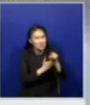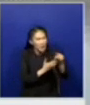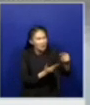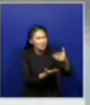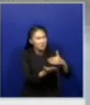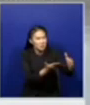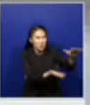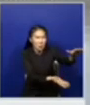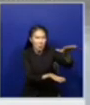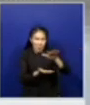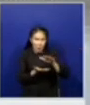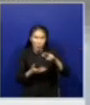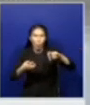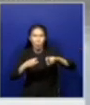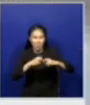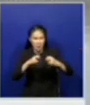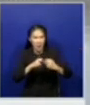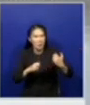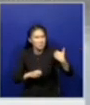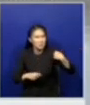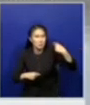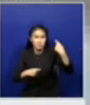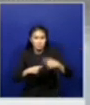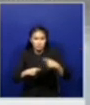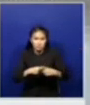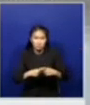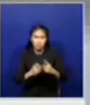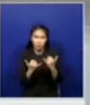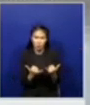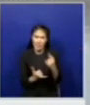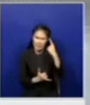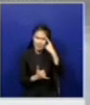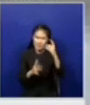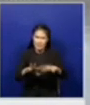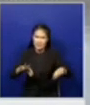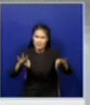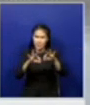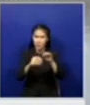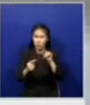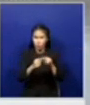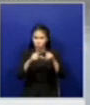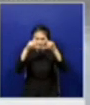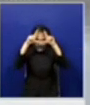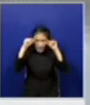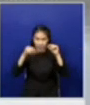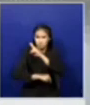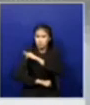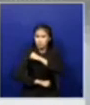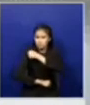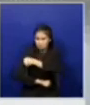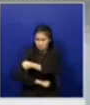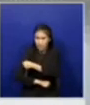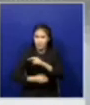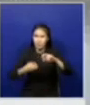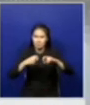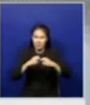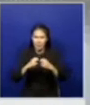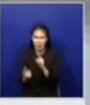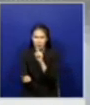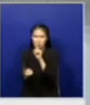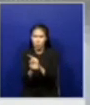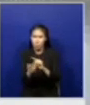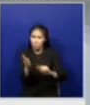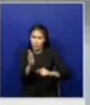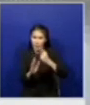กก็เดือดร้อนเหมือนกันหมดเราควรให้ความสำคัญกับแพทย์พยาบาลซึ่งเป็นนักรบแถวหน้าด้วยการ